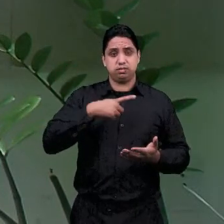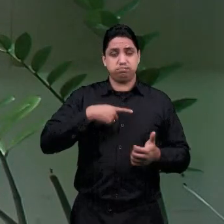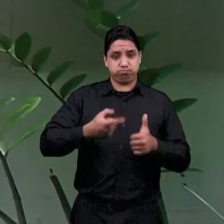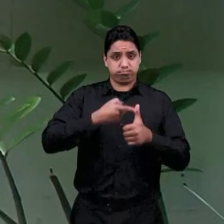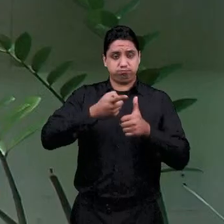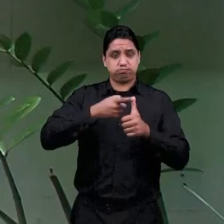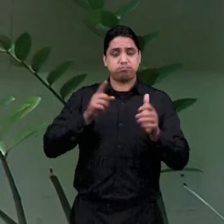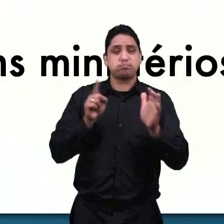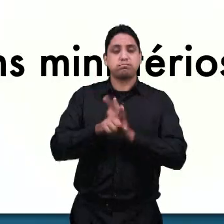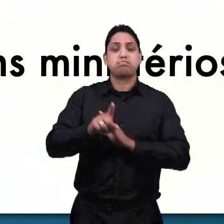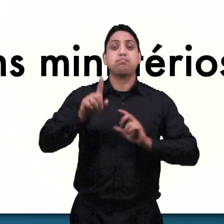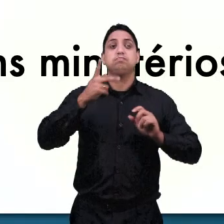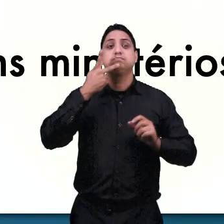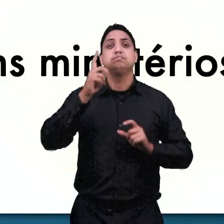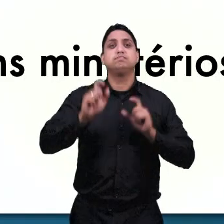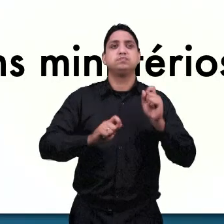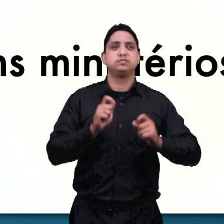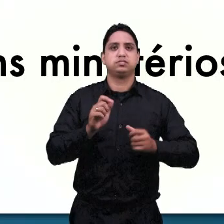dit,